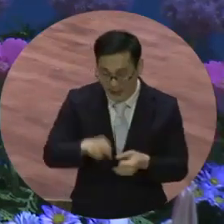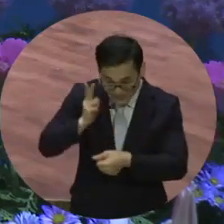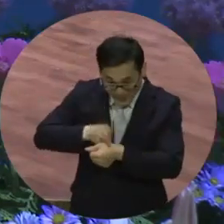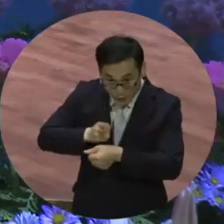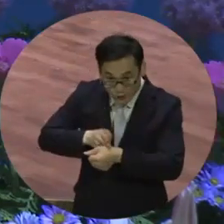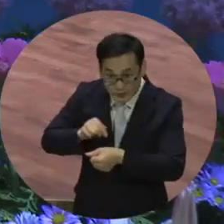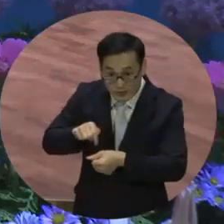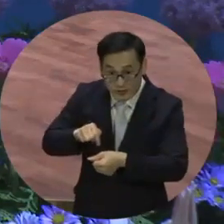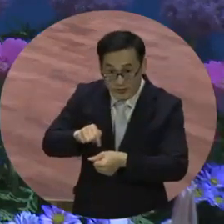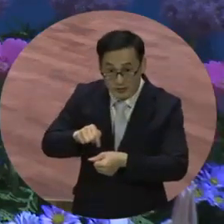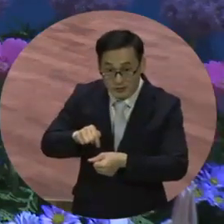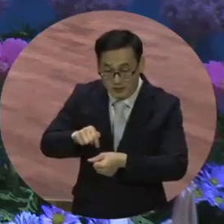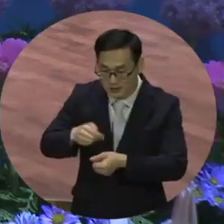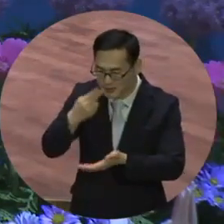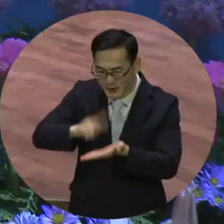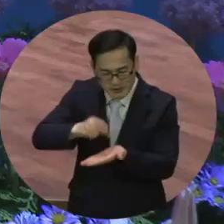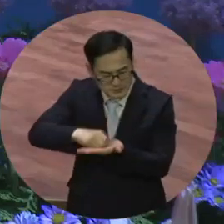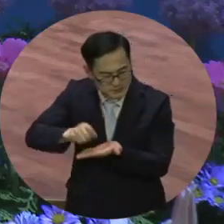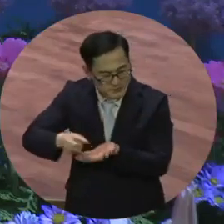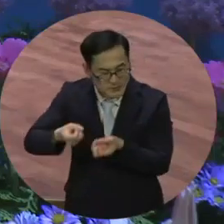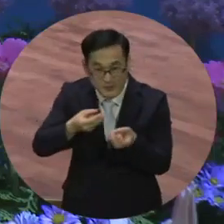쓸 때 로마에 있었어요.